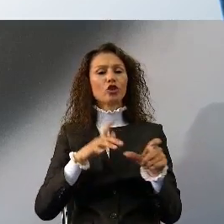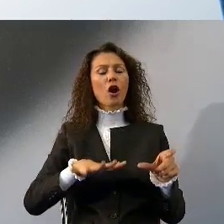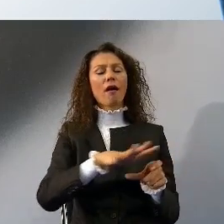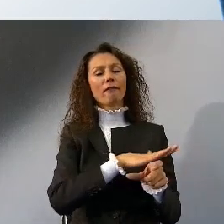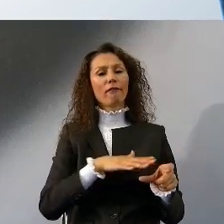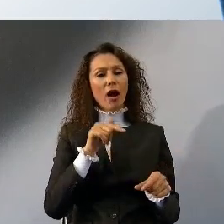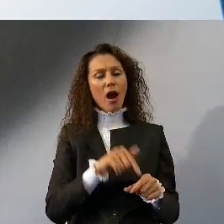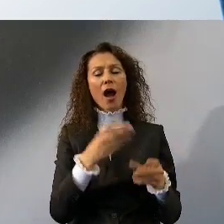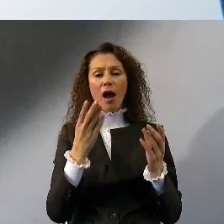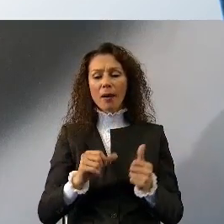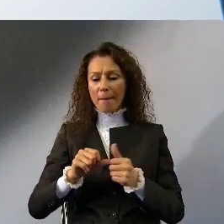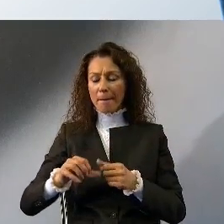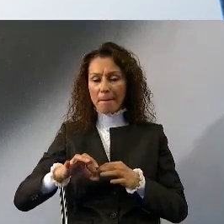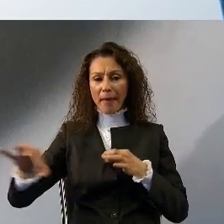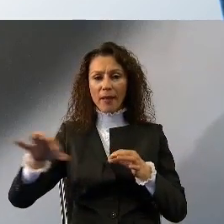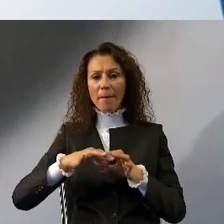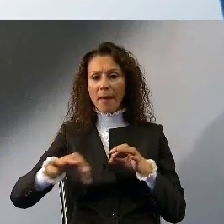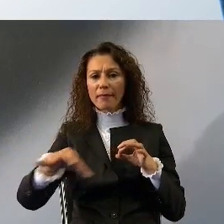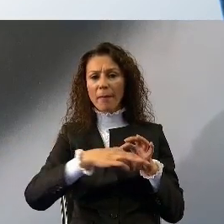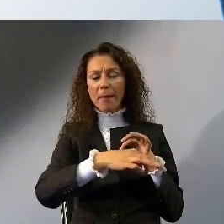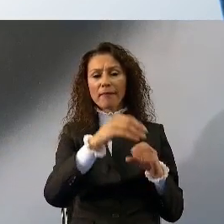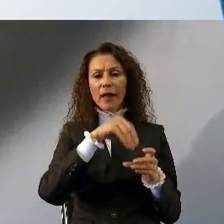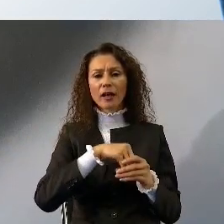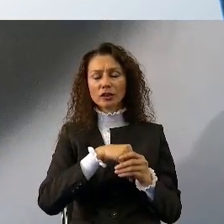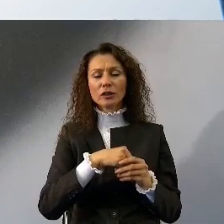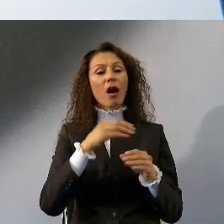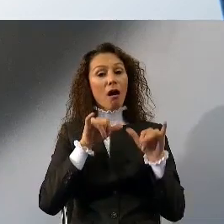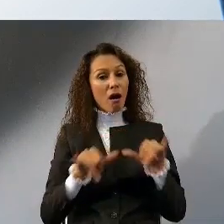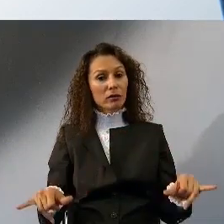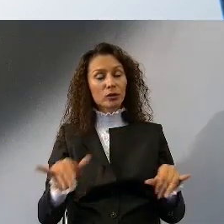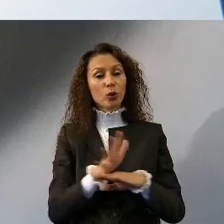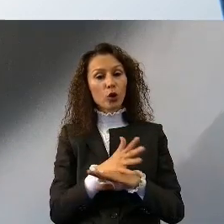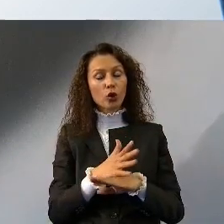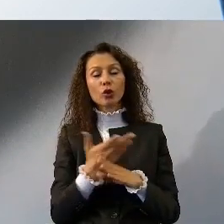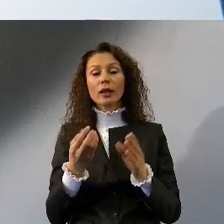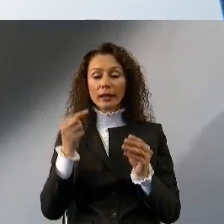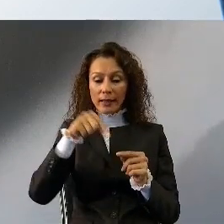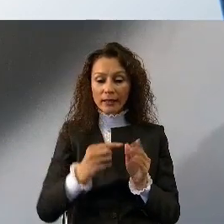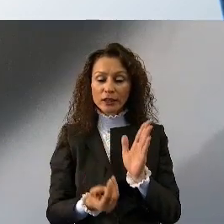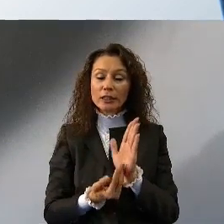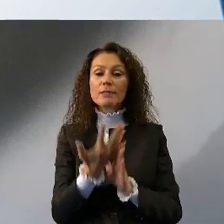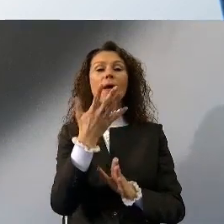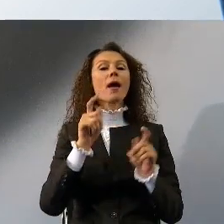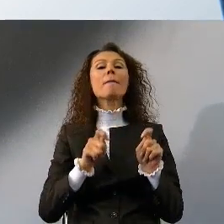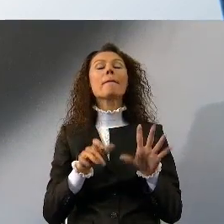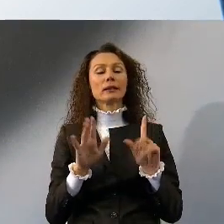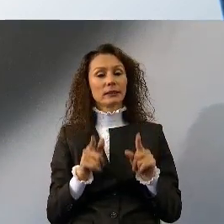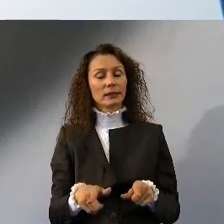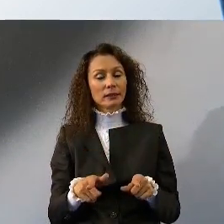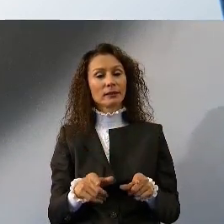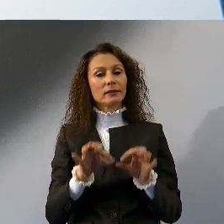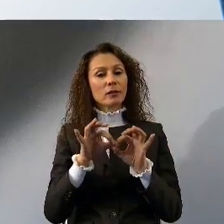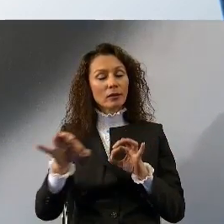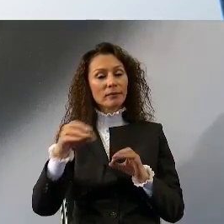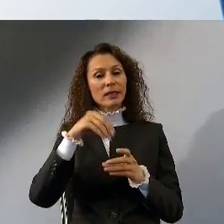coğrafya. Her metrede aynı ürünü teşvik veya aynı ürünü yetiştirme politikası yapamazsınız. Mikro havzalar